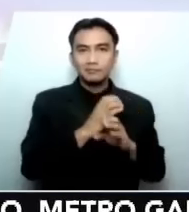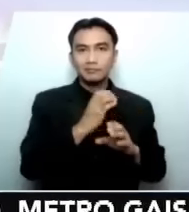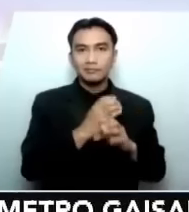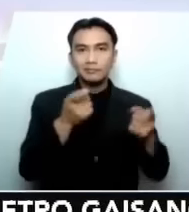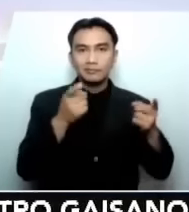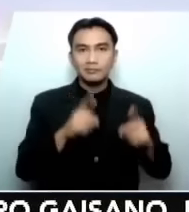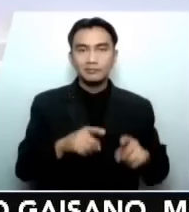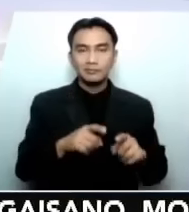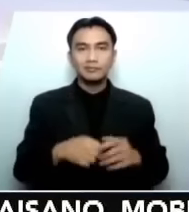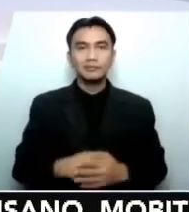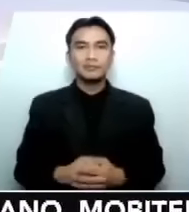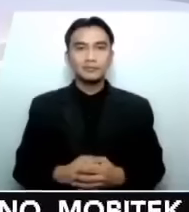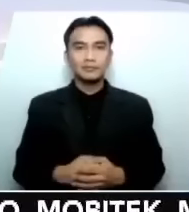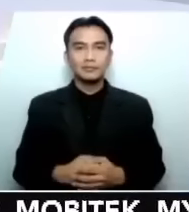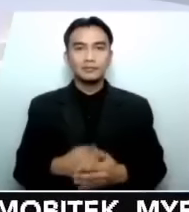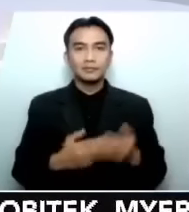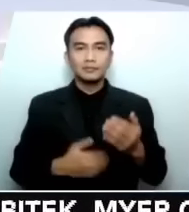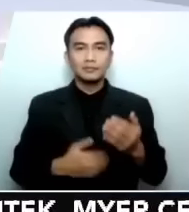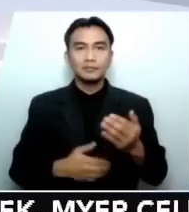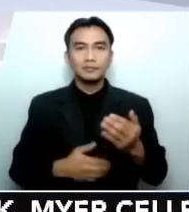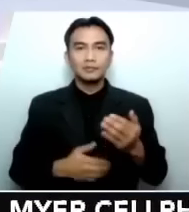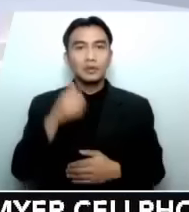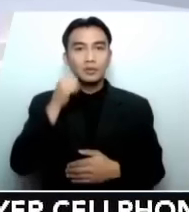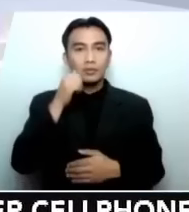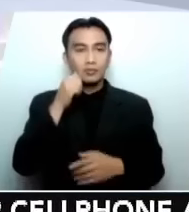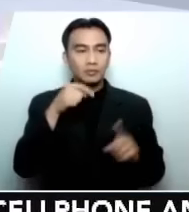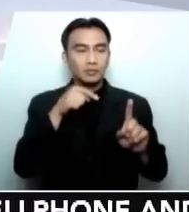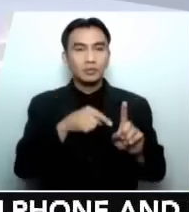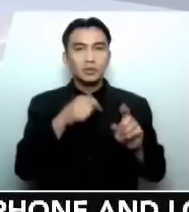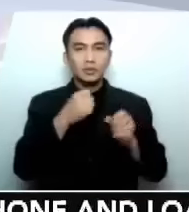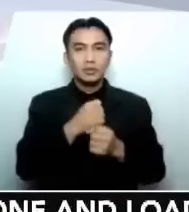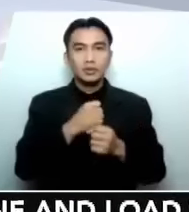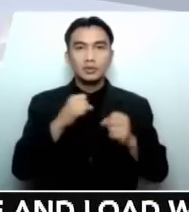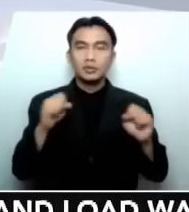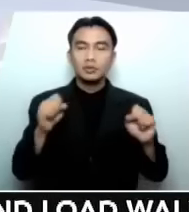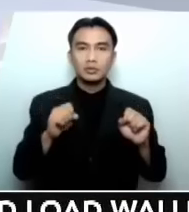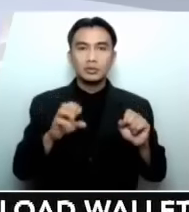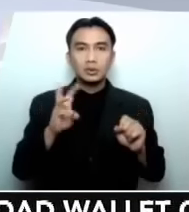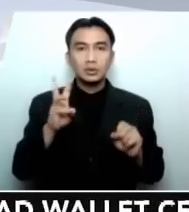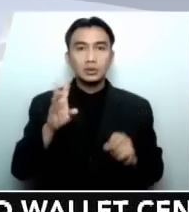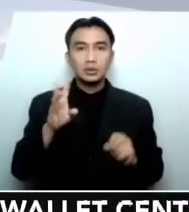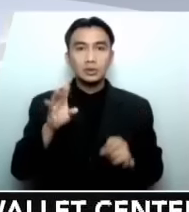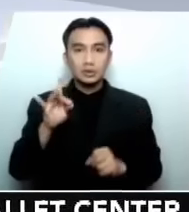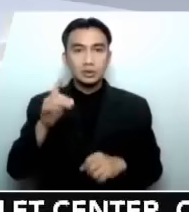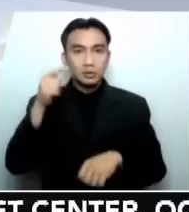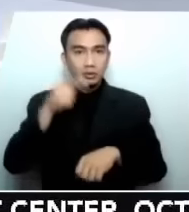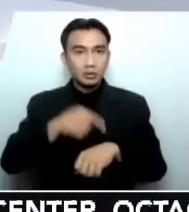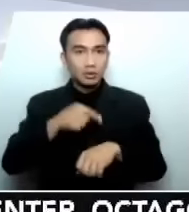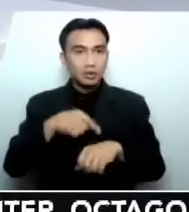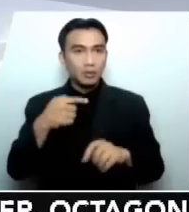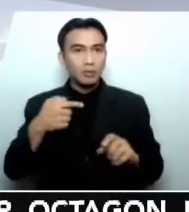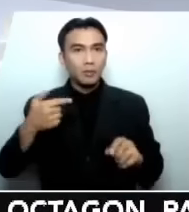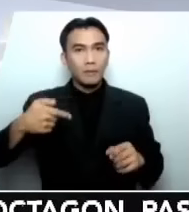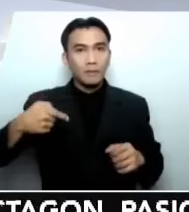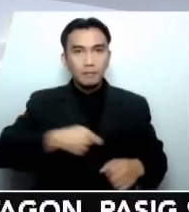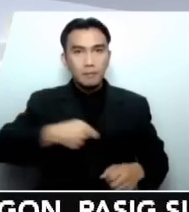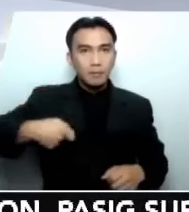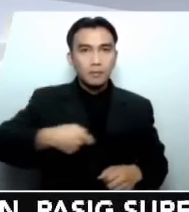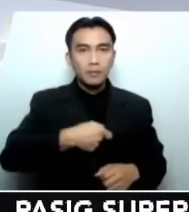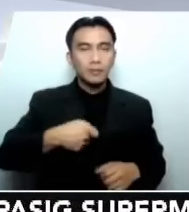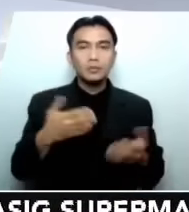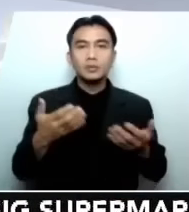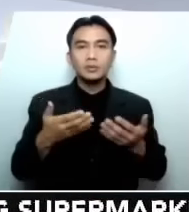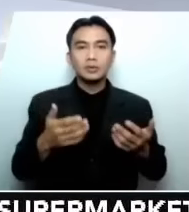Himalang nakaligtas ang isang babae matapos saksakin ng mahigit 60 beses sa Los Baños, Laguna. Tukoy na kung sino